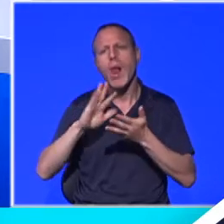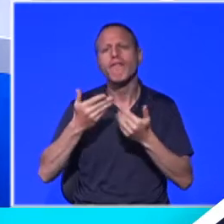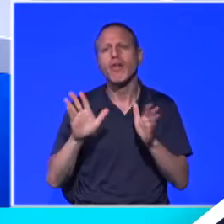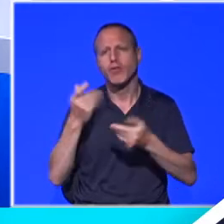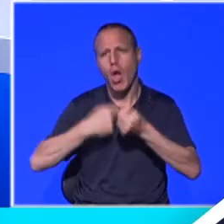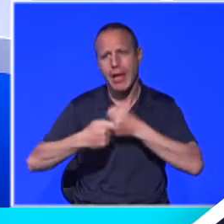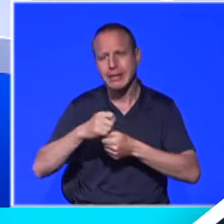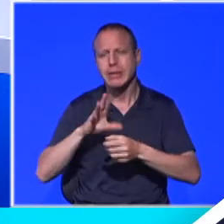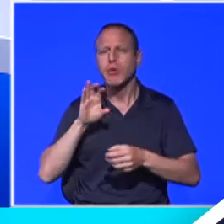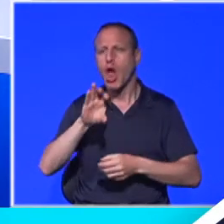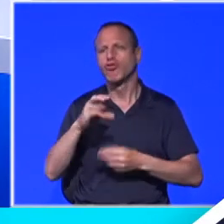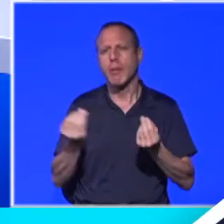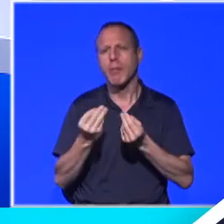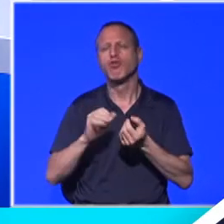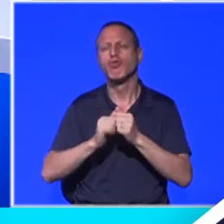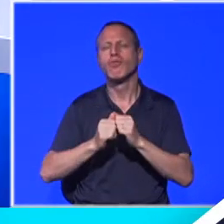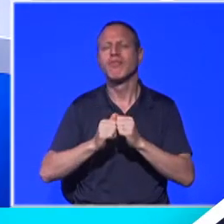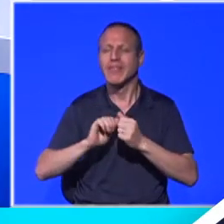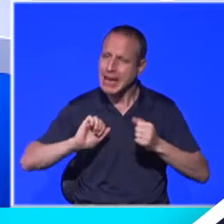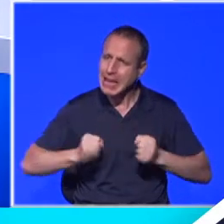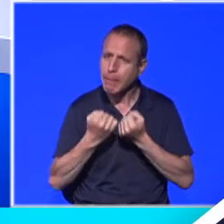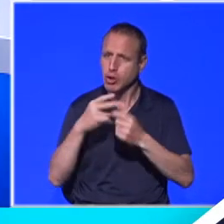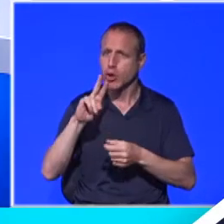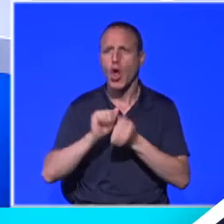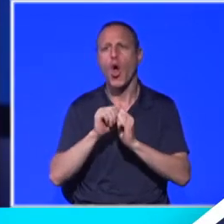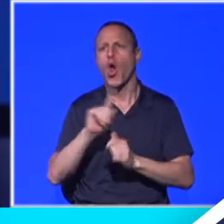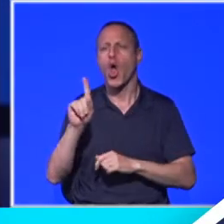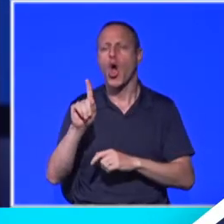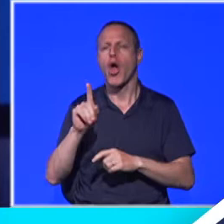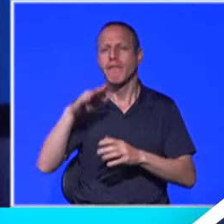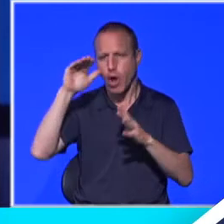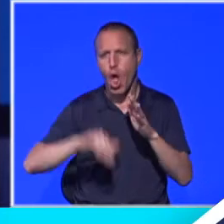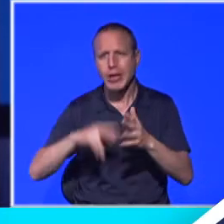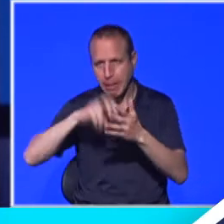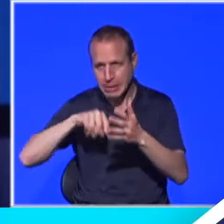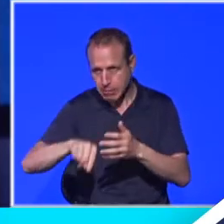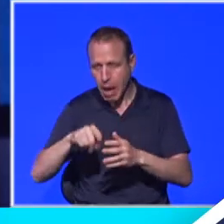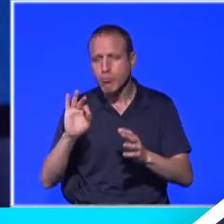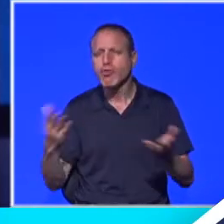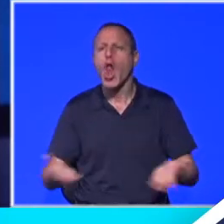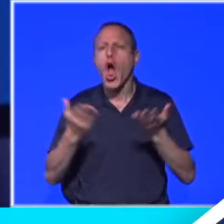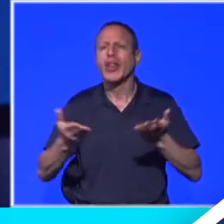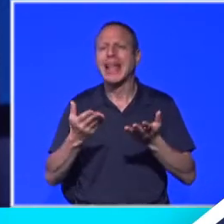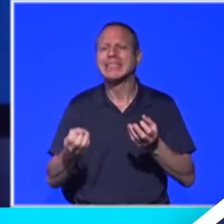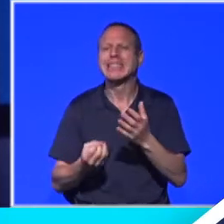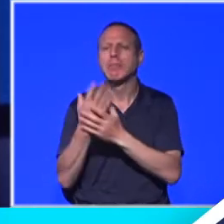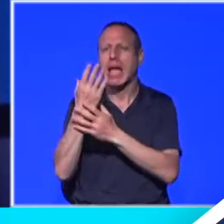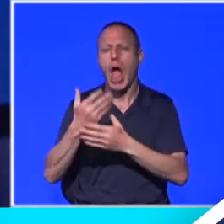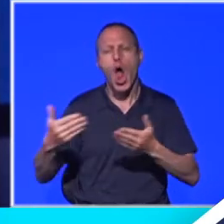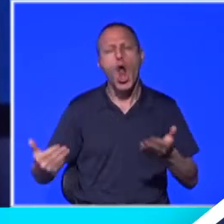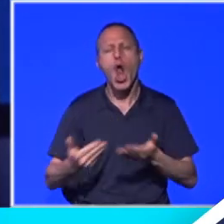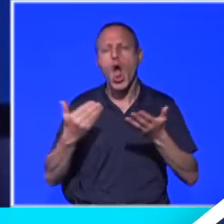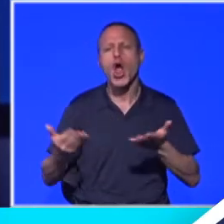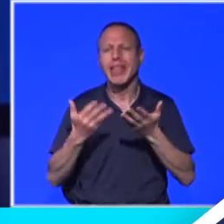להשקיע במשהו ולהתאמץ יותר או לא, ובעצם להוריד את המיסים האלה כדי לעודד צמיחה, לעודד פריון, לעודד